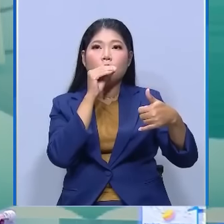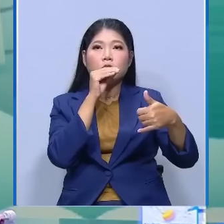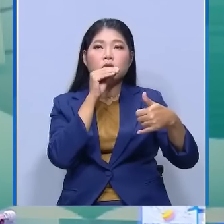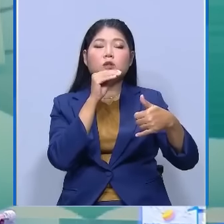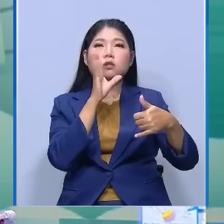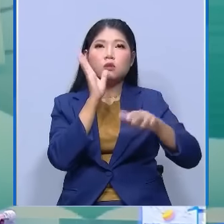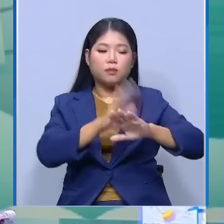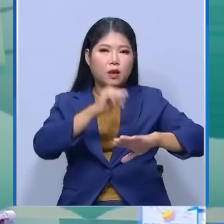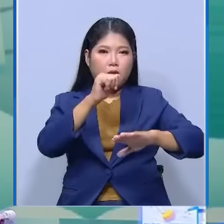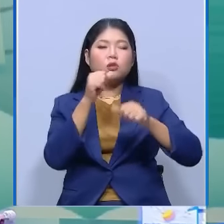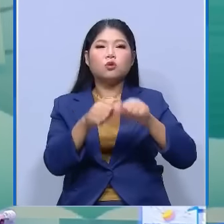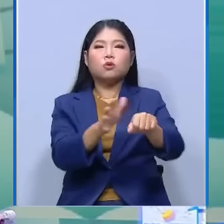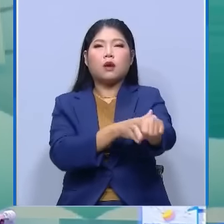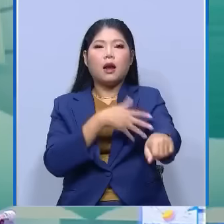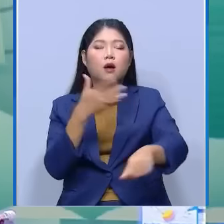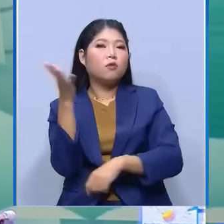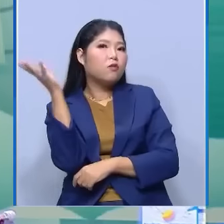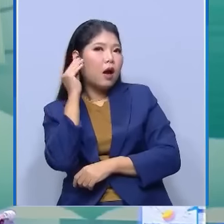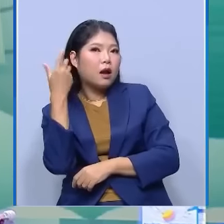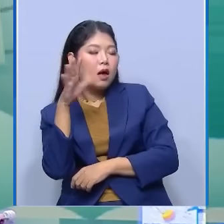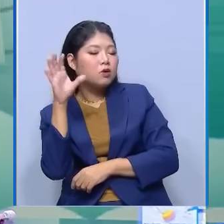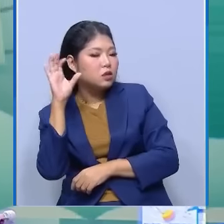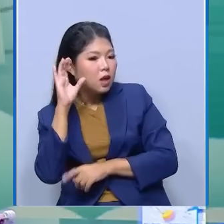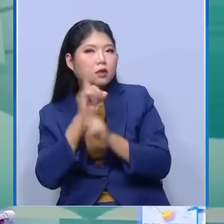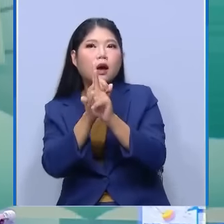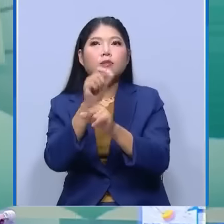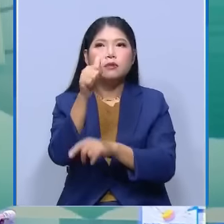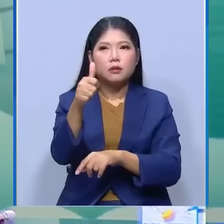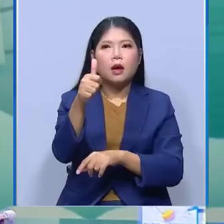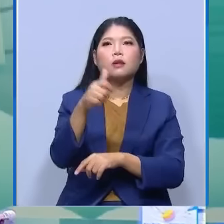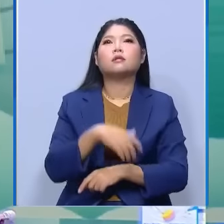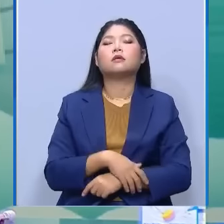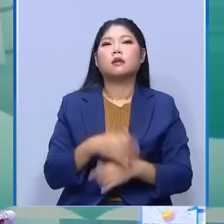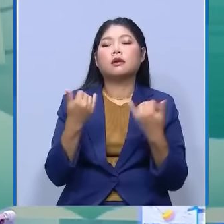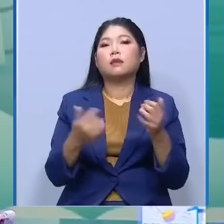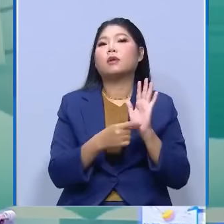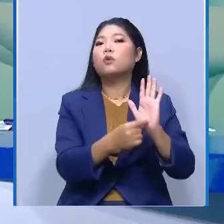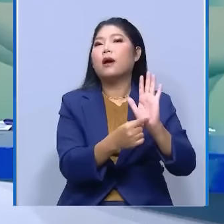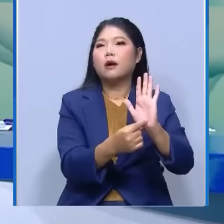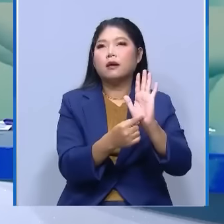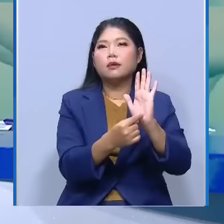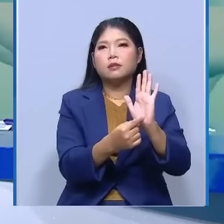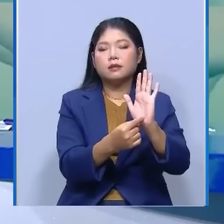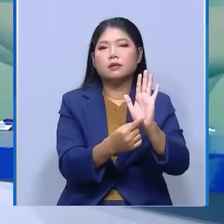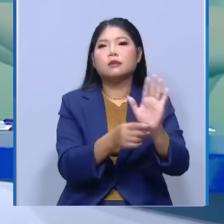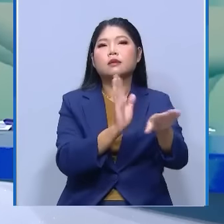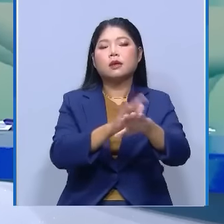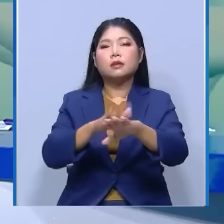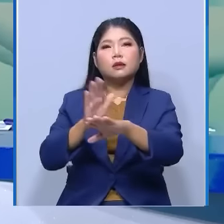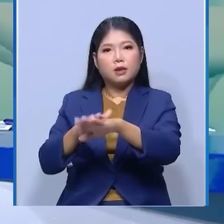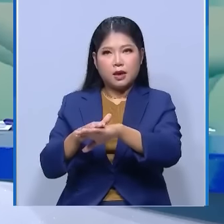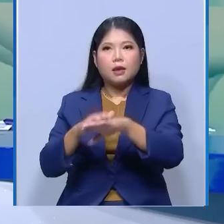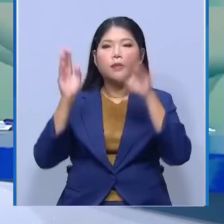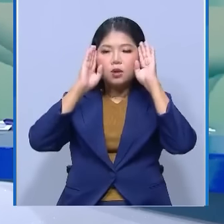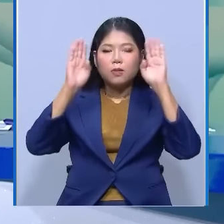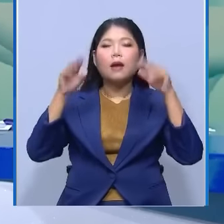คะใครฟังก็หลงเชื่อเคลิ้มไปได้ง่ายๆนะคะยังไงก็อันนี้อาจจะเป็นอีกหนึ่งกรณีอุทาหรณ์เหมือนกันนะเป็นบทเรียนนะคะ